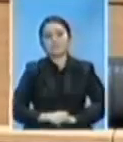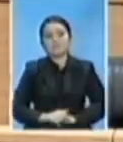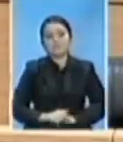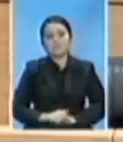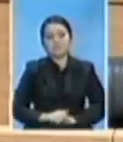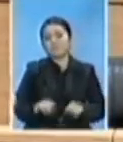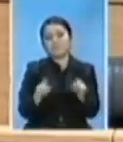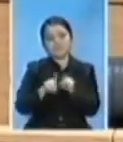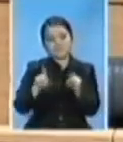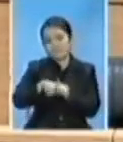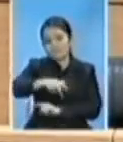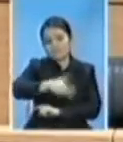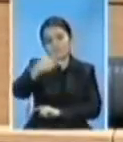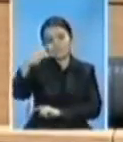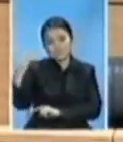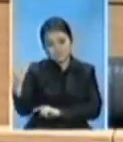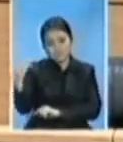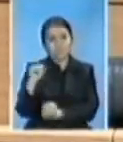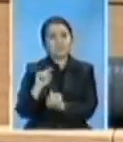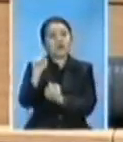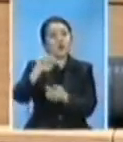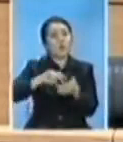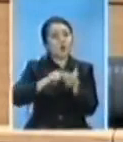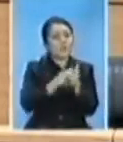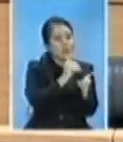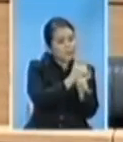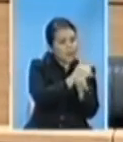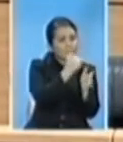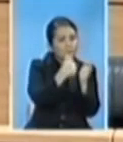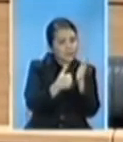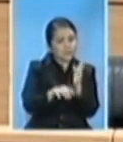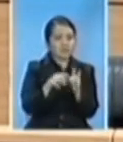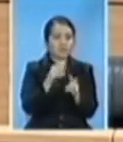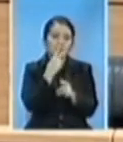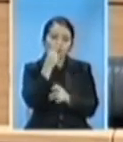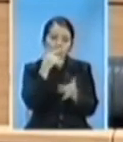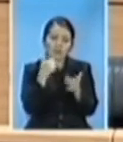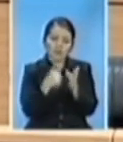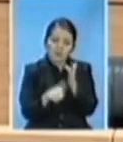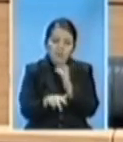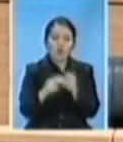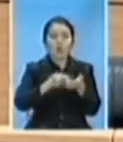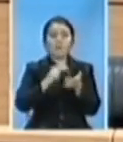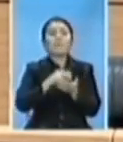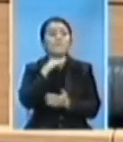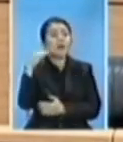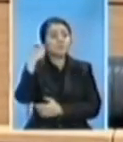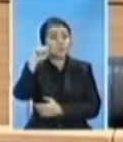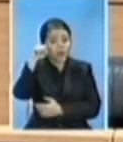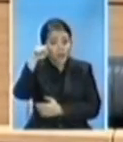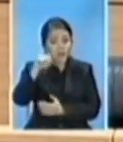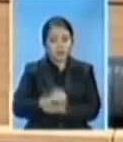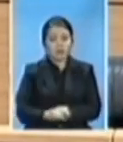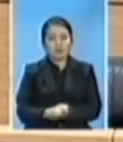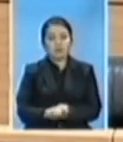โทรทัศน์ของท่านมาจากความบาปแท้ๆเงินของเหล้าเงินภาษีเหล้าบุหรี่และ